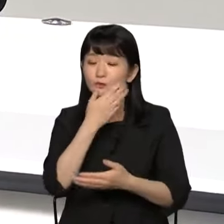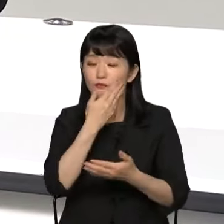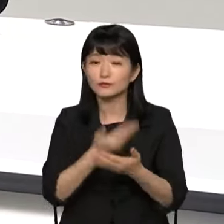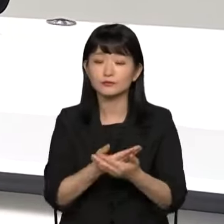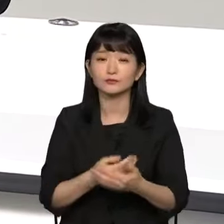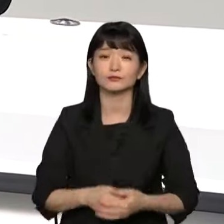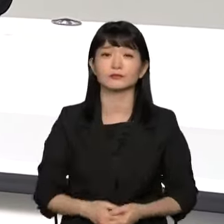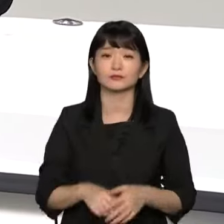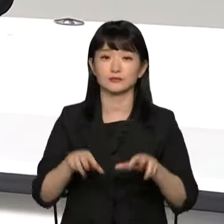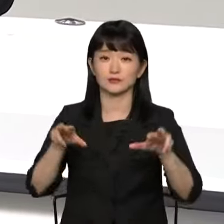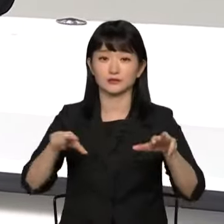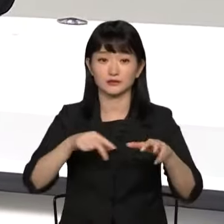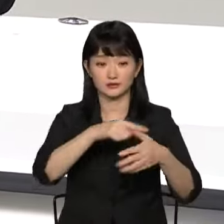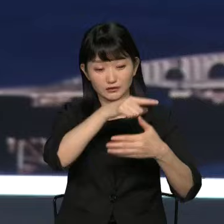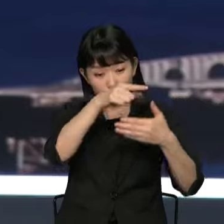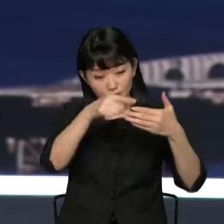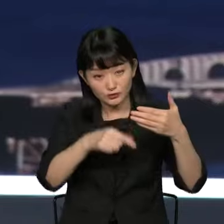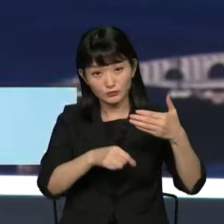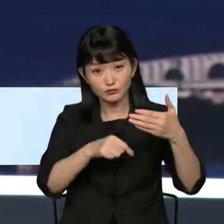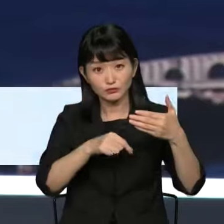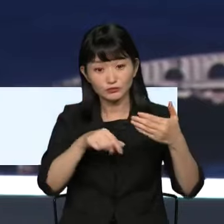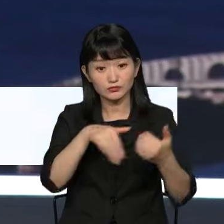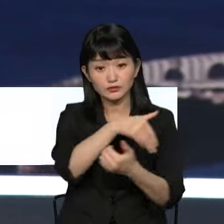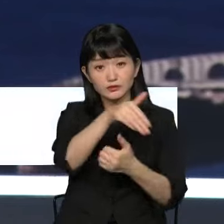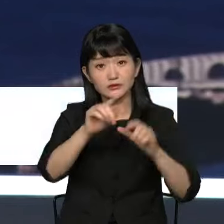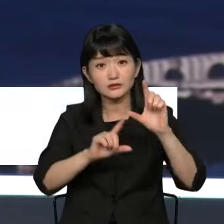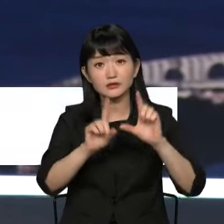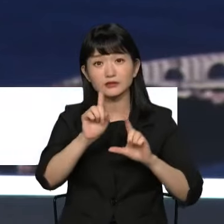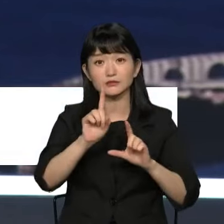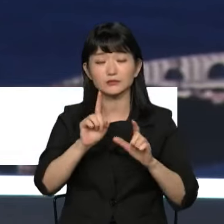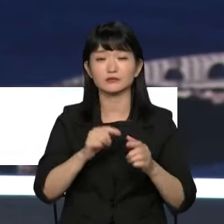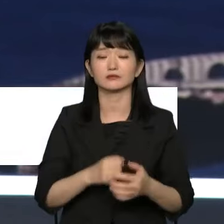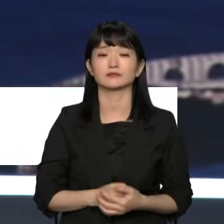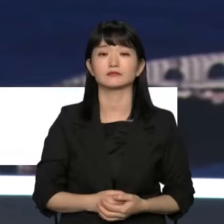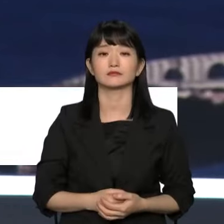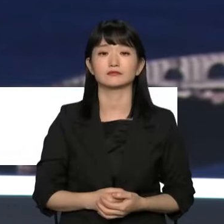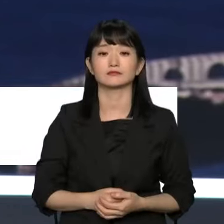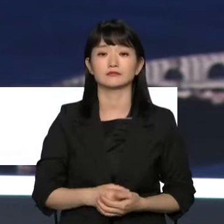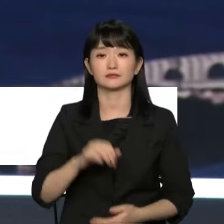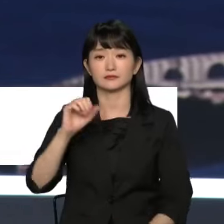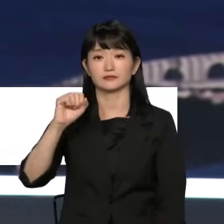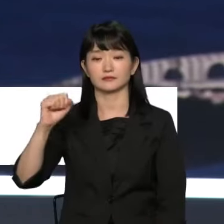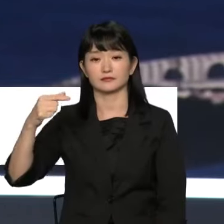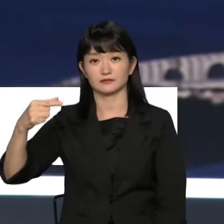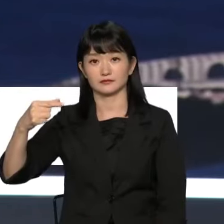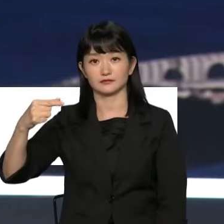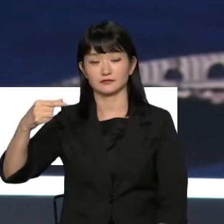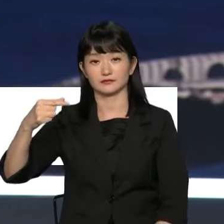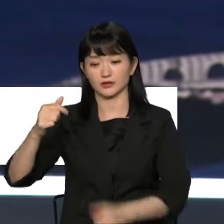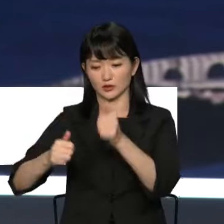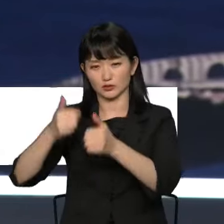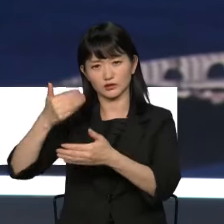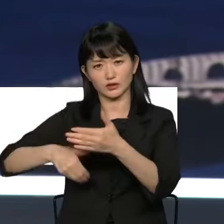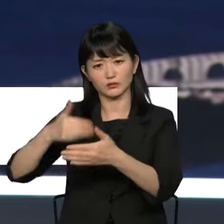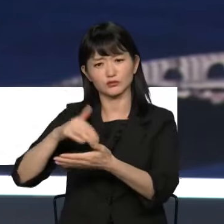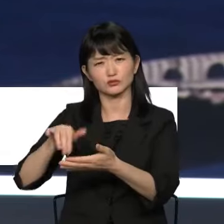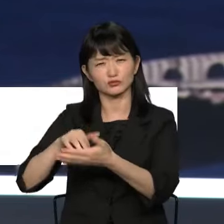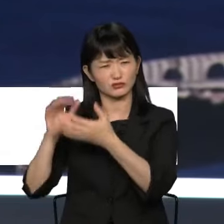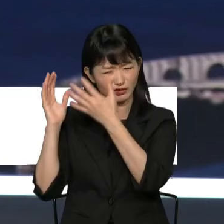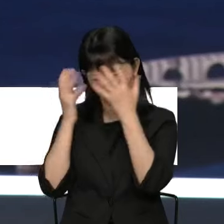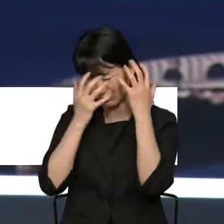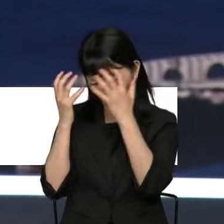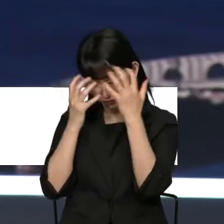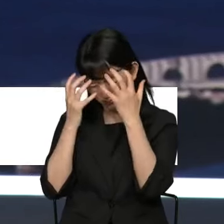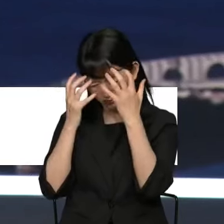사실 지금의 순위로 이어질 수 있는 이 상황이 조금 있는 게 뭐냐면요. 지금 SSG의 이 남은 경기들이 굉장히 좀 복잡하게